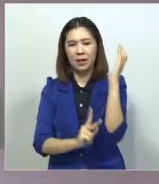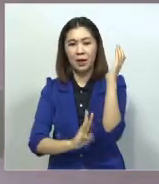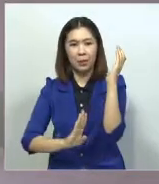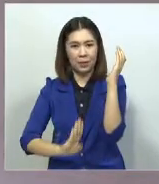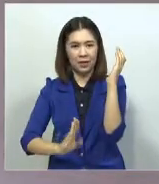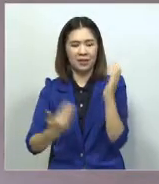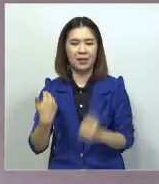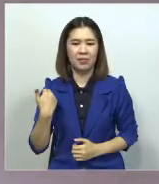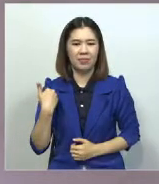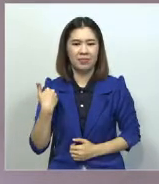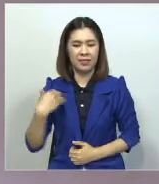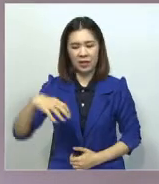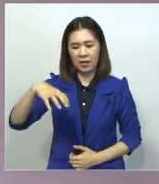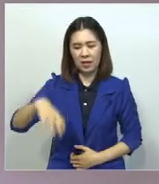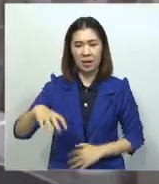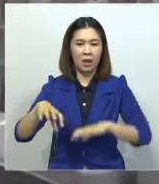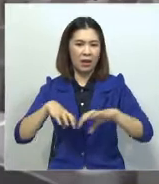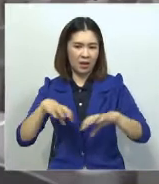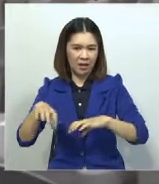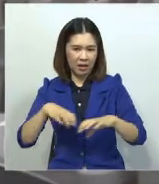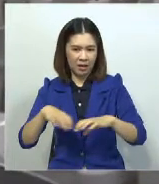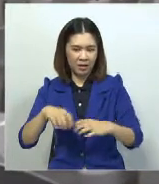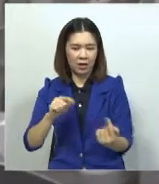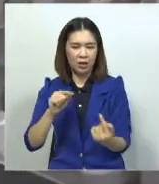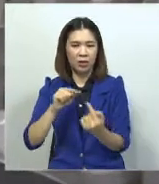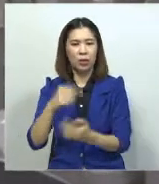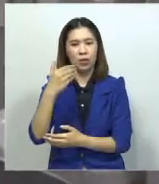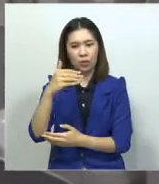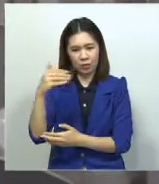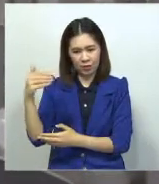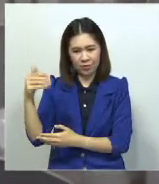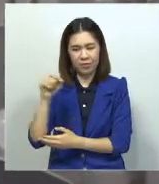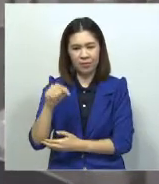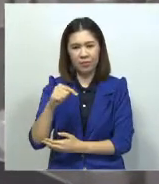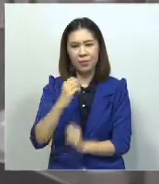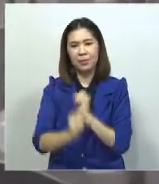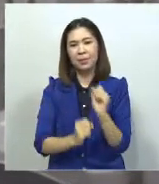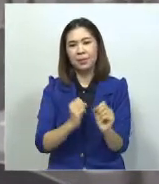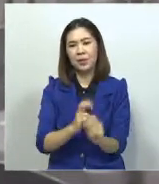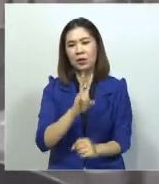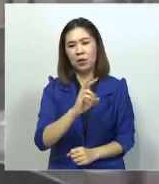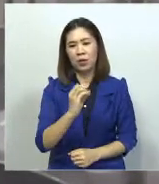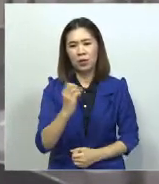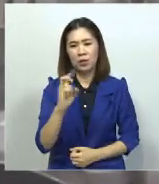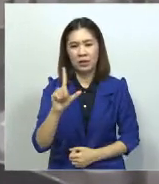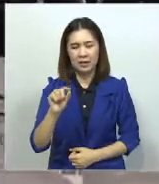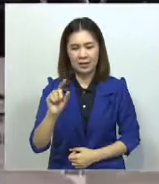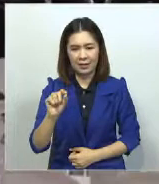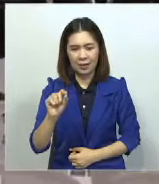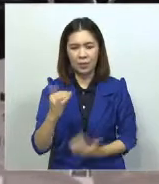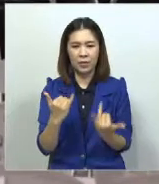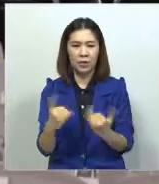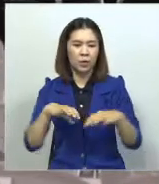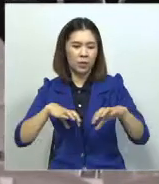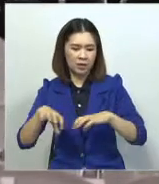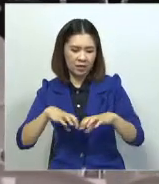ซึ่งเป็นสถานที่จัดงานศิลปกรรมร่วมสมัยนานาชาติ Thailand Biennale 2020ค่ะตอนนี้ก็มีการเตรีย